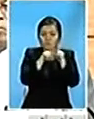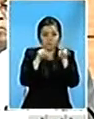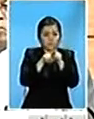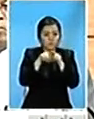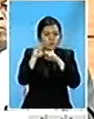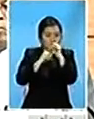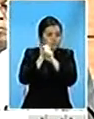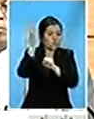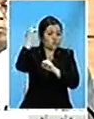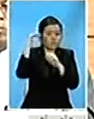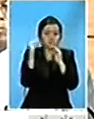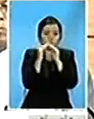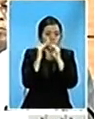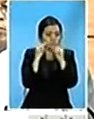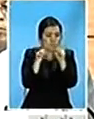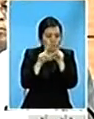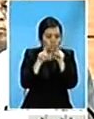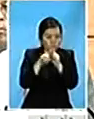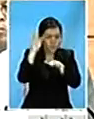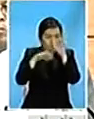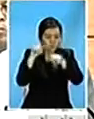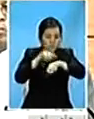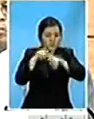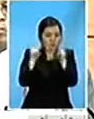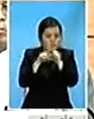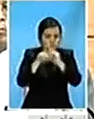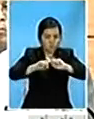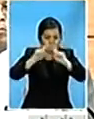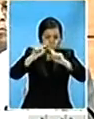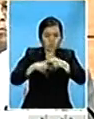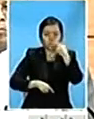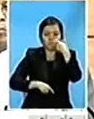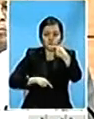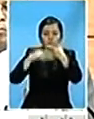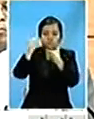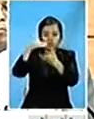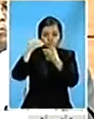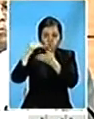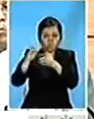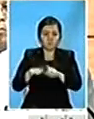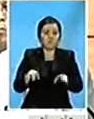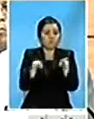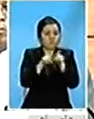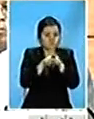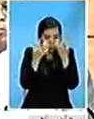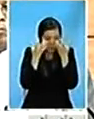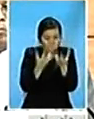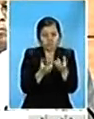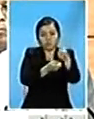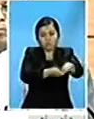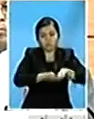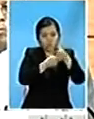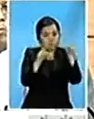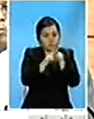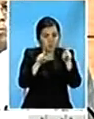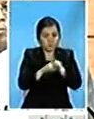ในช่วงปีที่แล้วที่ติดลบนั้นเกือบทุกอุตสาหกรรมเลยครับภาคการเกษตรนี่ติดลบหนักสุดประมาณ 40% ไม่ว่า